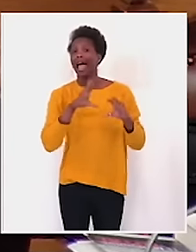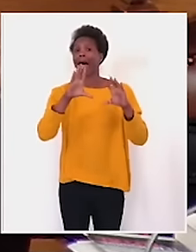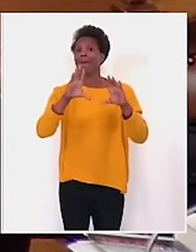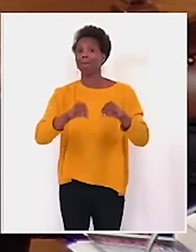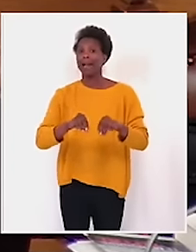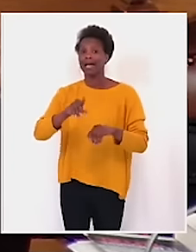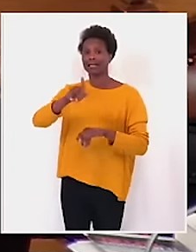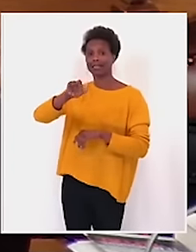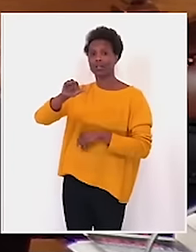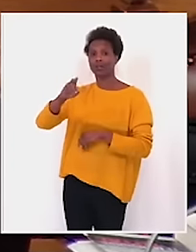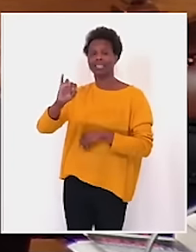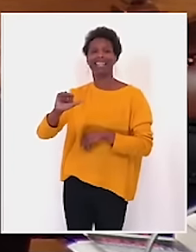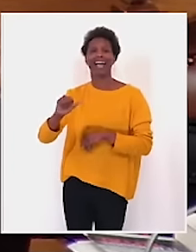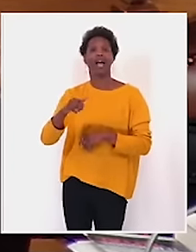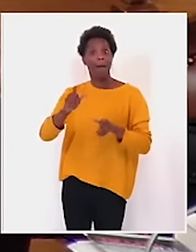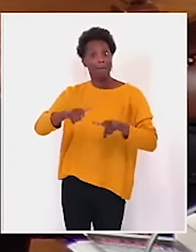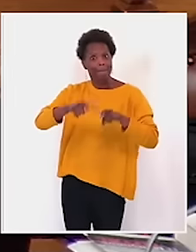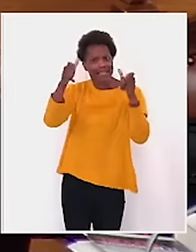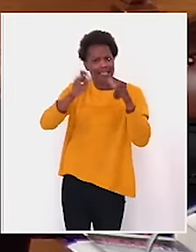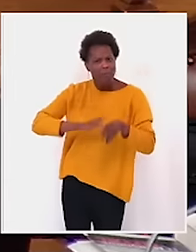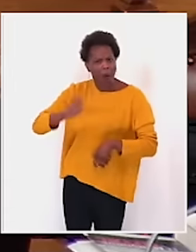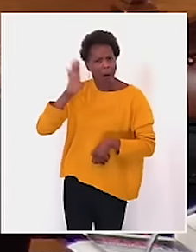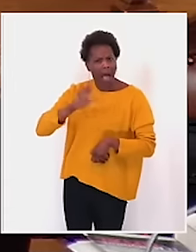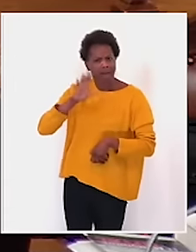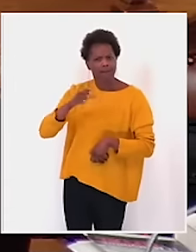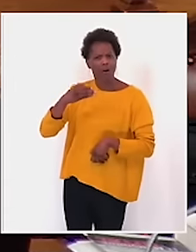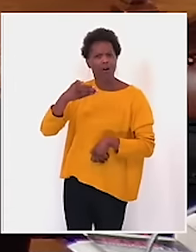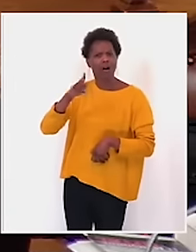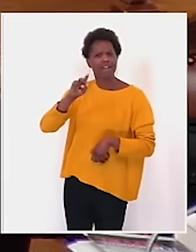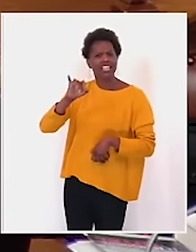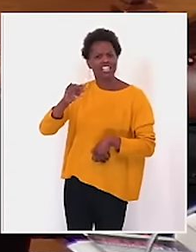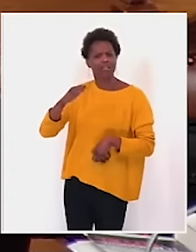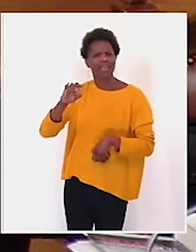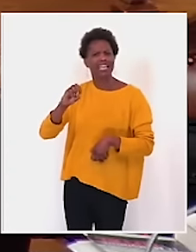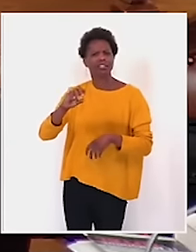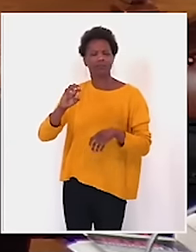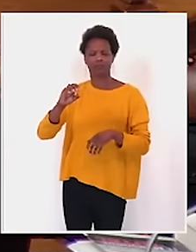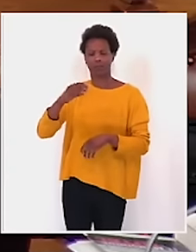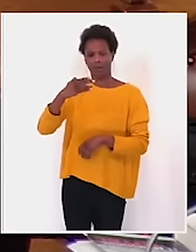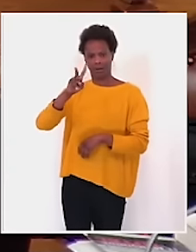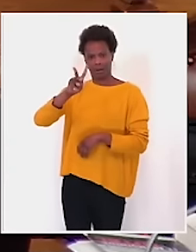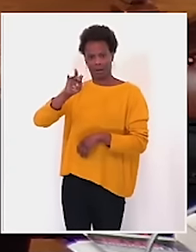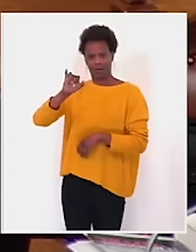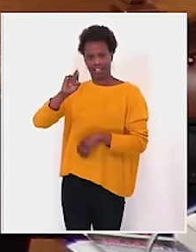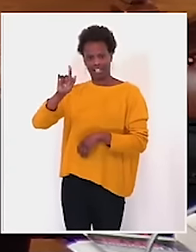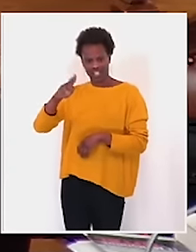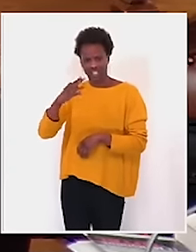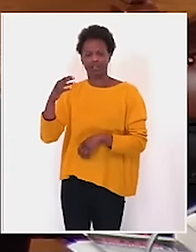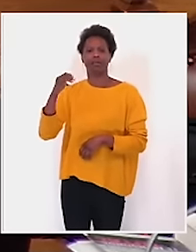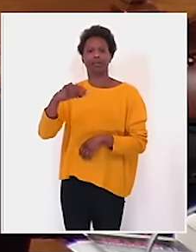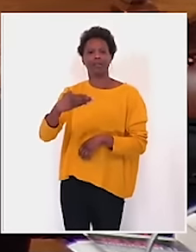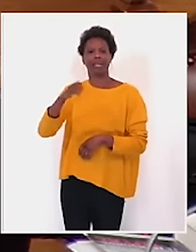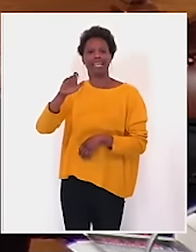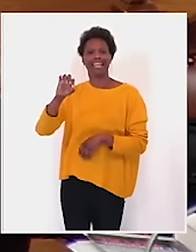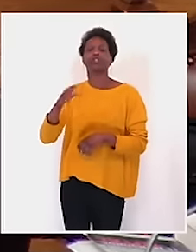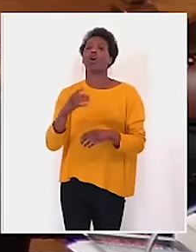qui est anciennement Virgin Megastore, hein, qui depuis 7 ans, peut-être 8 ans est vide. Alors on avait entendu parler d'un projet d'hôtel de